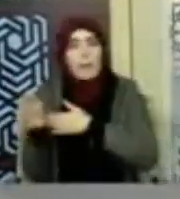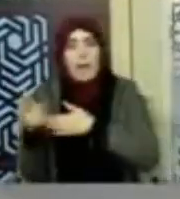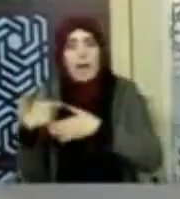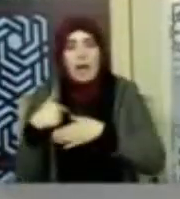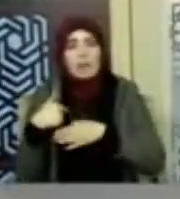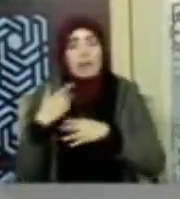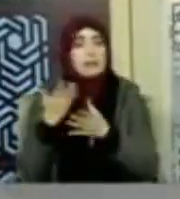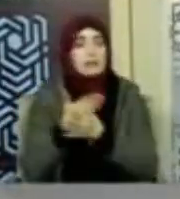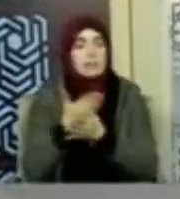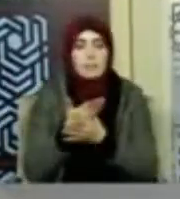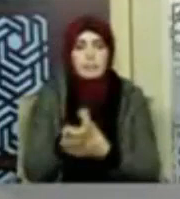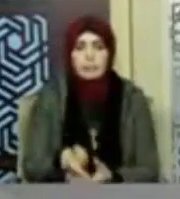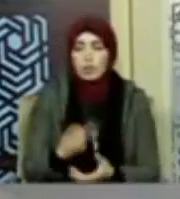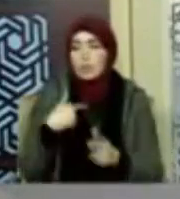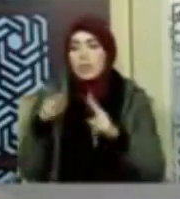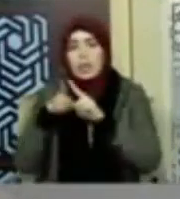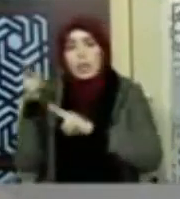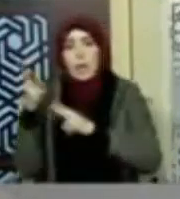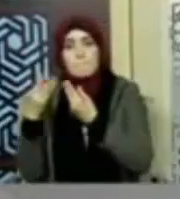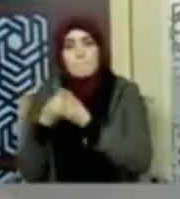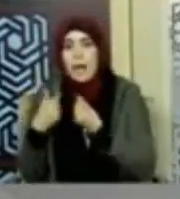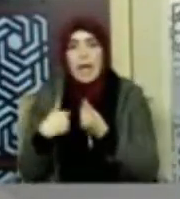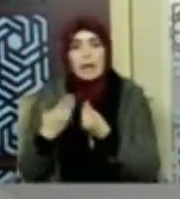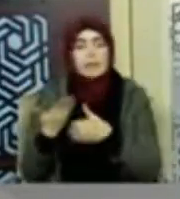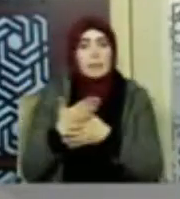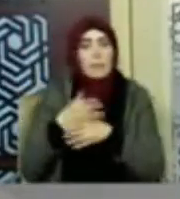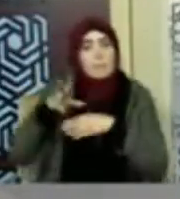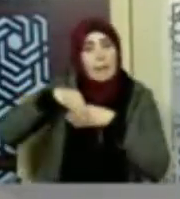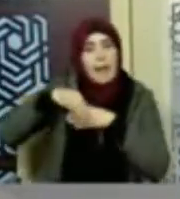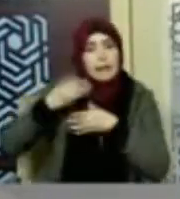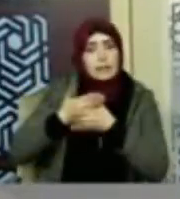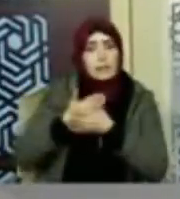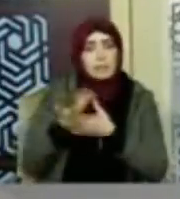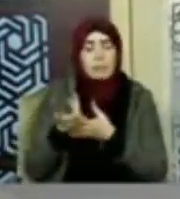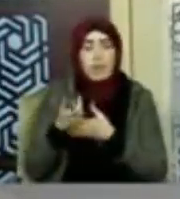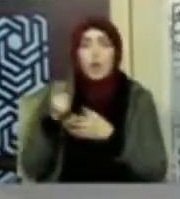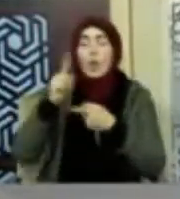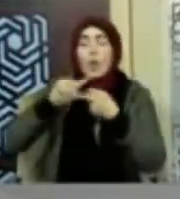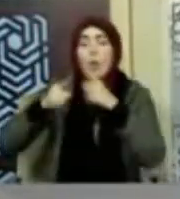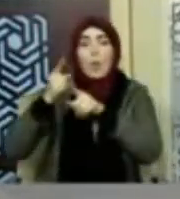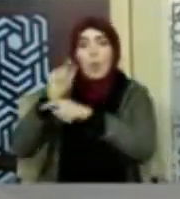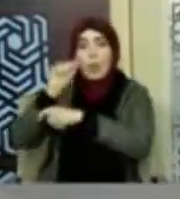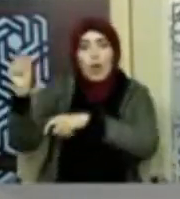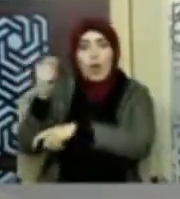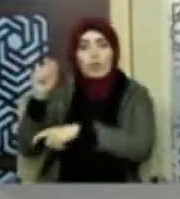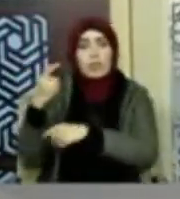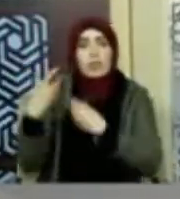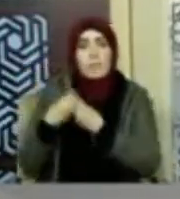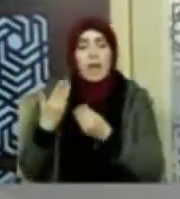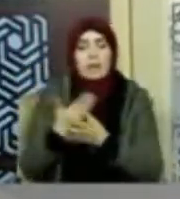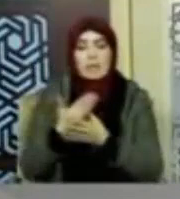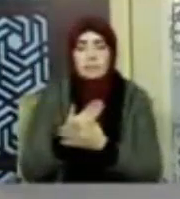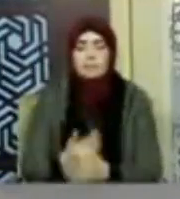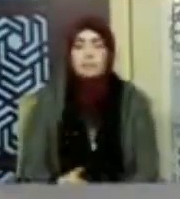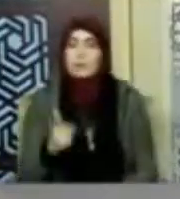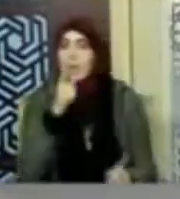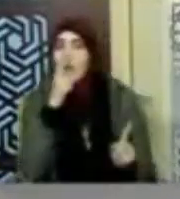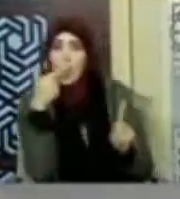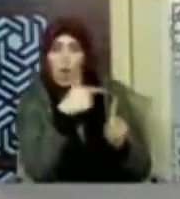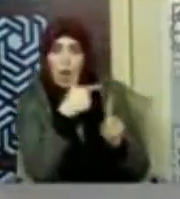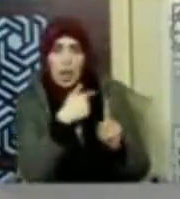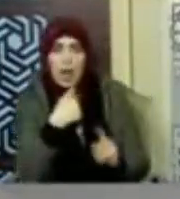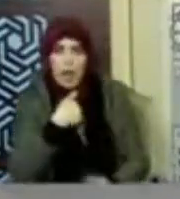وعلام هاجرت معي وقاتلت معي؟ قال يا رسول الله بيعتك